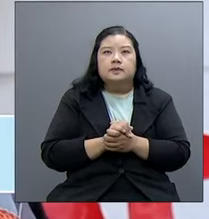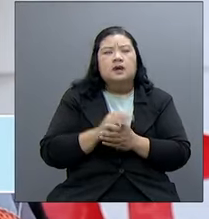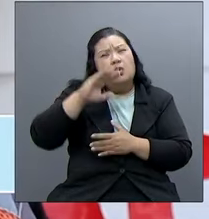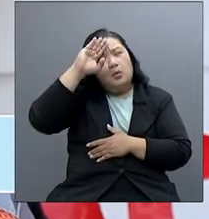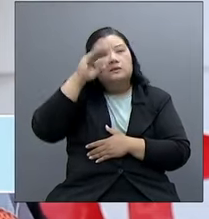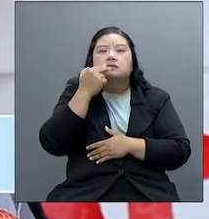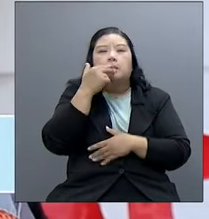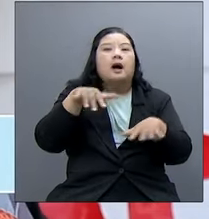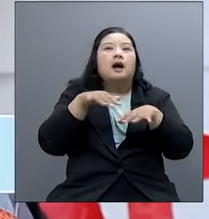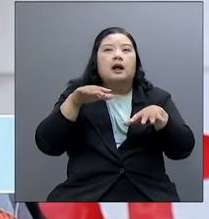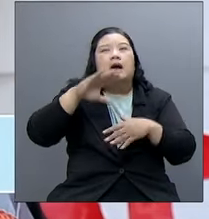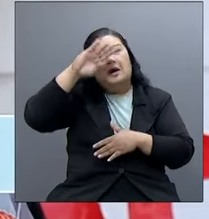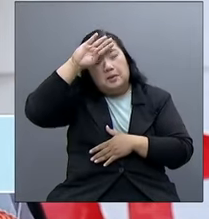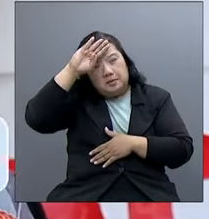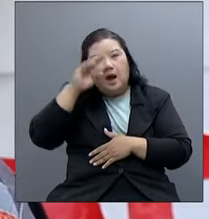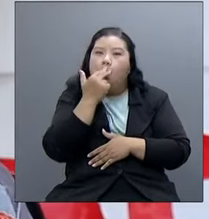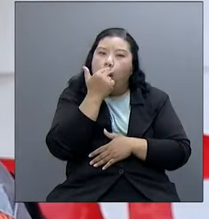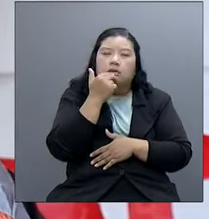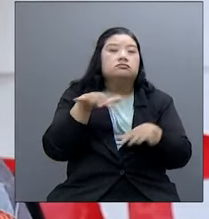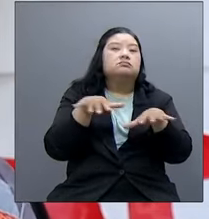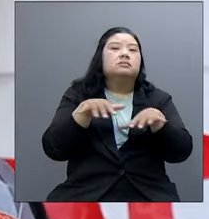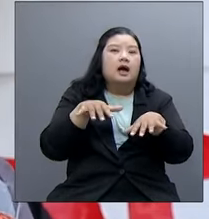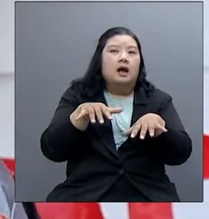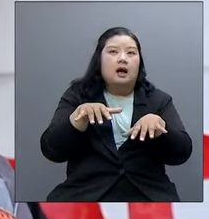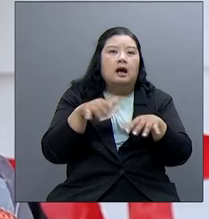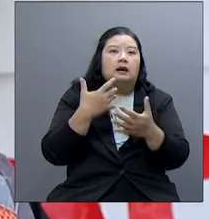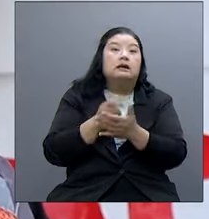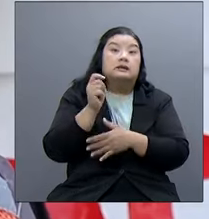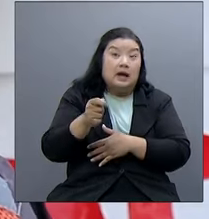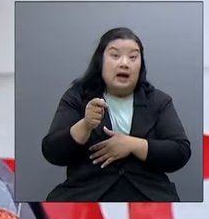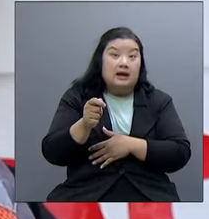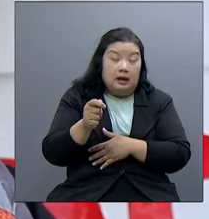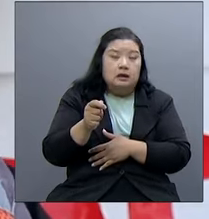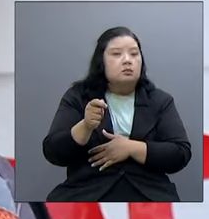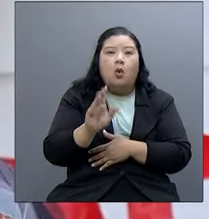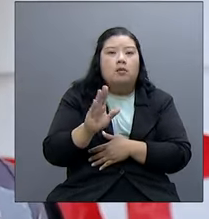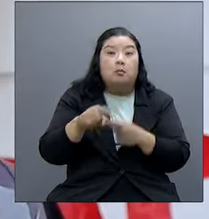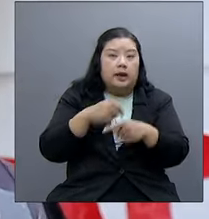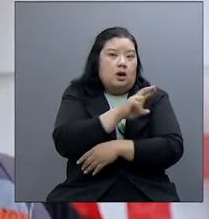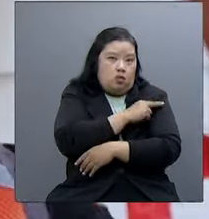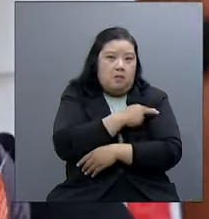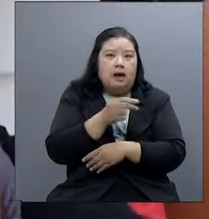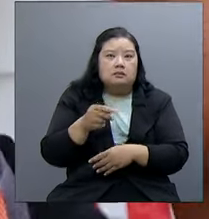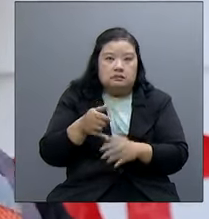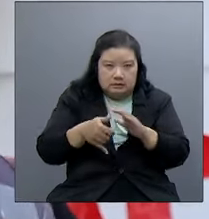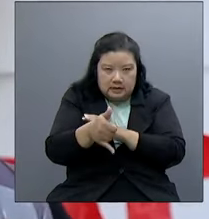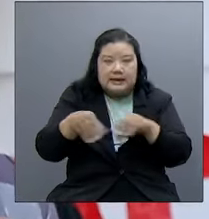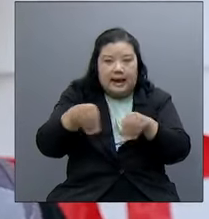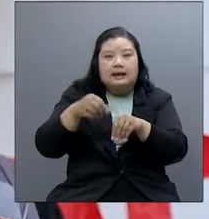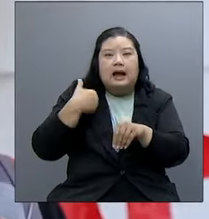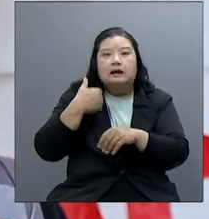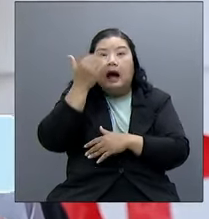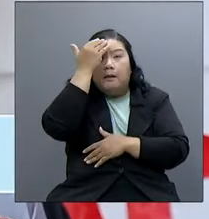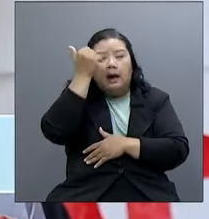แบ quelloเป็ไข้ หวด อาจจะใช้เมื่อ แล้วเปิดได้ไม่ต้องเป็นทางของไป